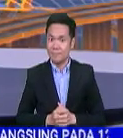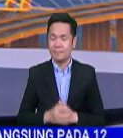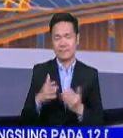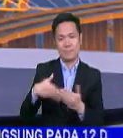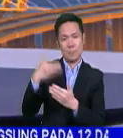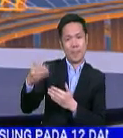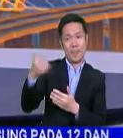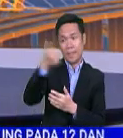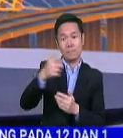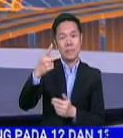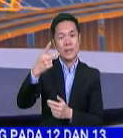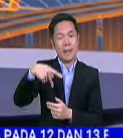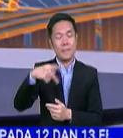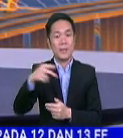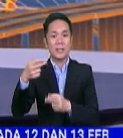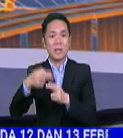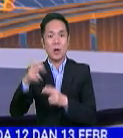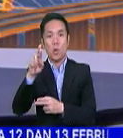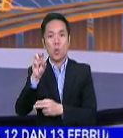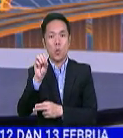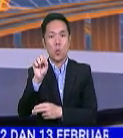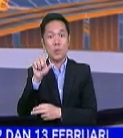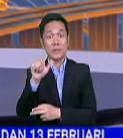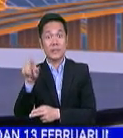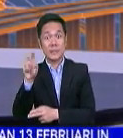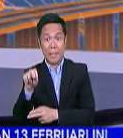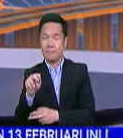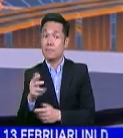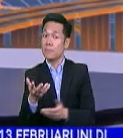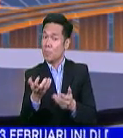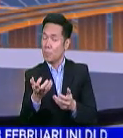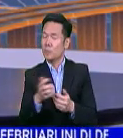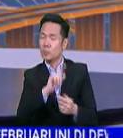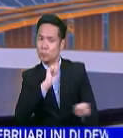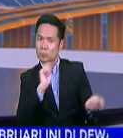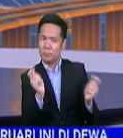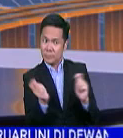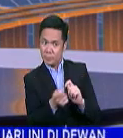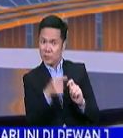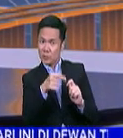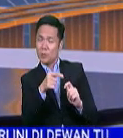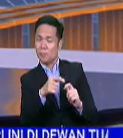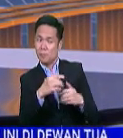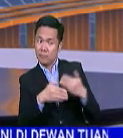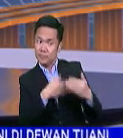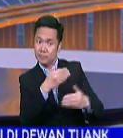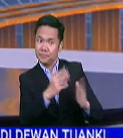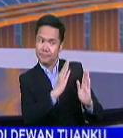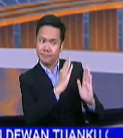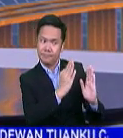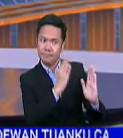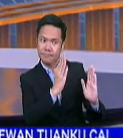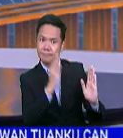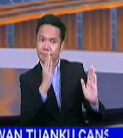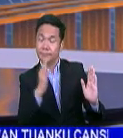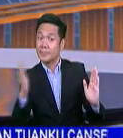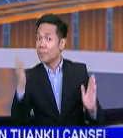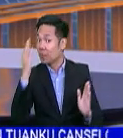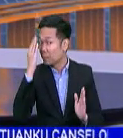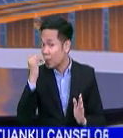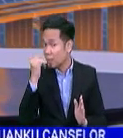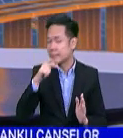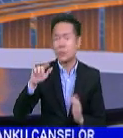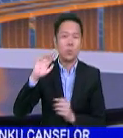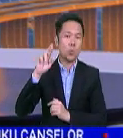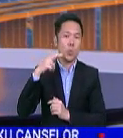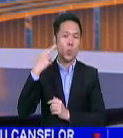ketua pengarah penyiaran dojae roslena CD udah mau transformasi dilaksanakan secara berfasa untuk memastikan industri